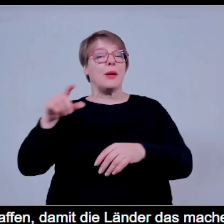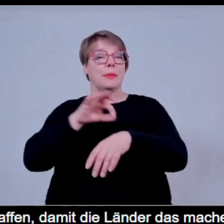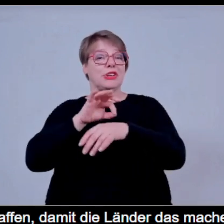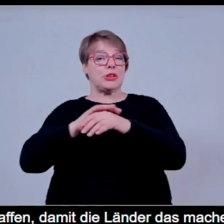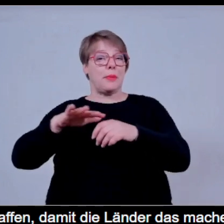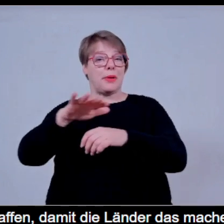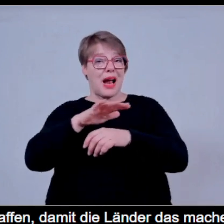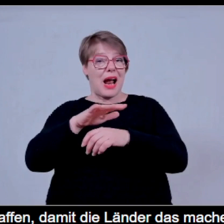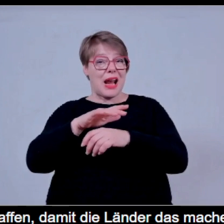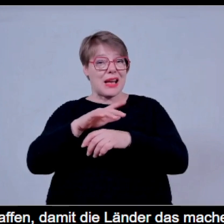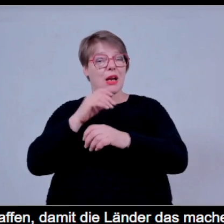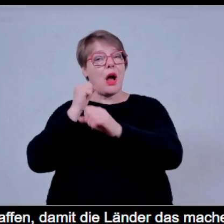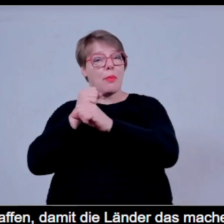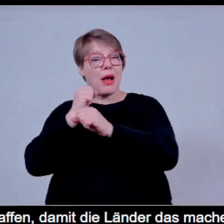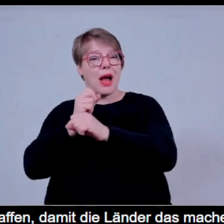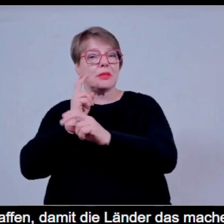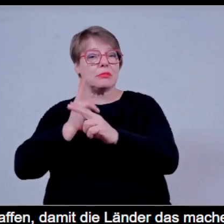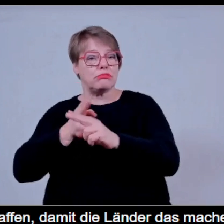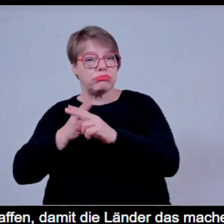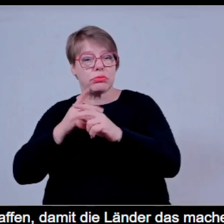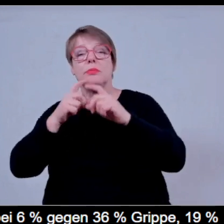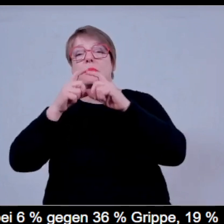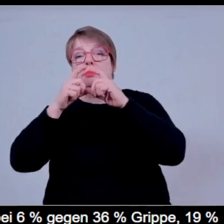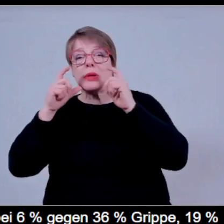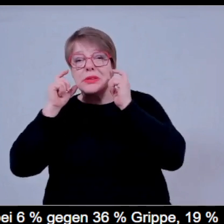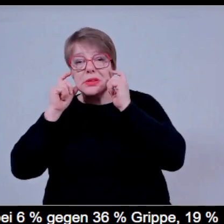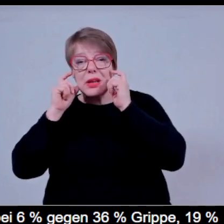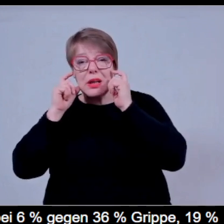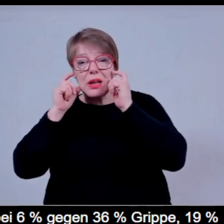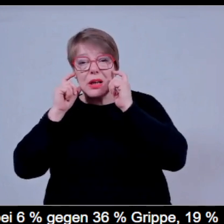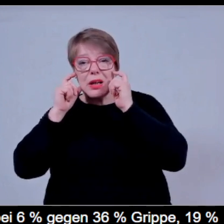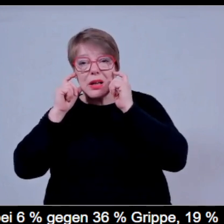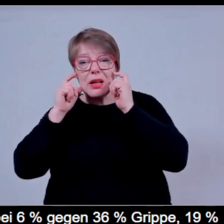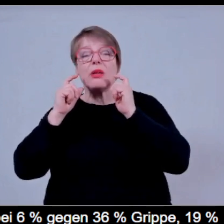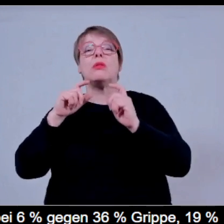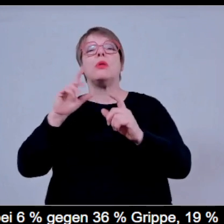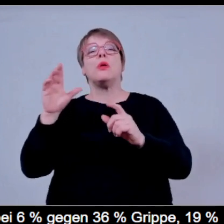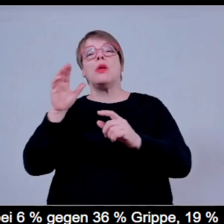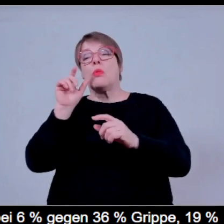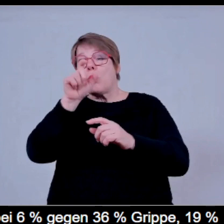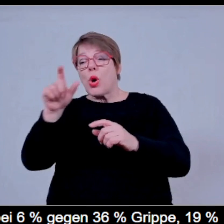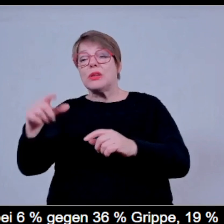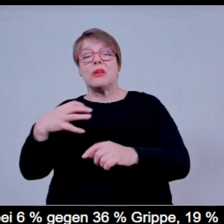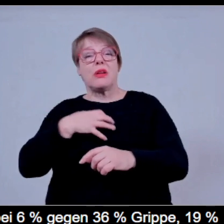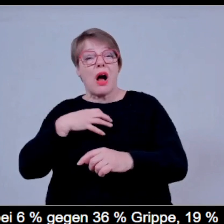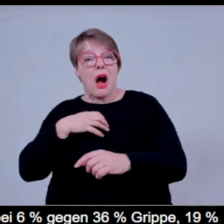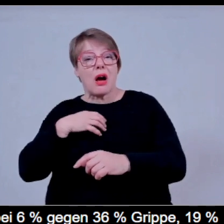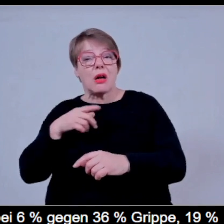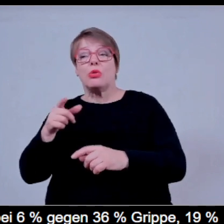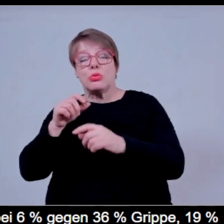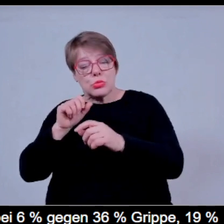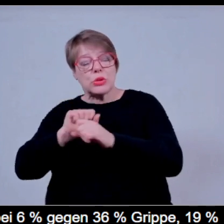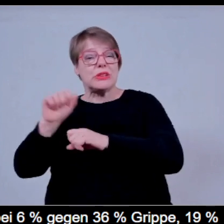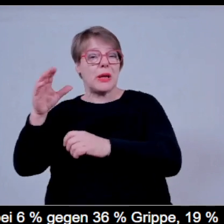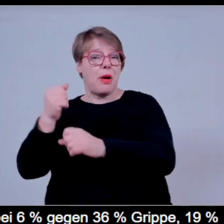fassen wollen, nicht nur auf den ÖPNV, sondern dort, wo man eng zusammen ist und wo Menschen vielleicht auch mit Immunsystem Probleme haben oder